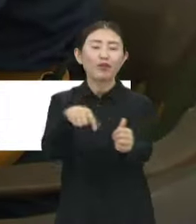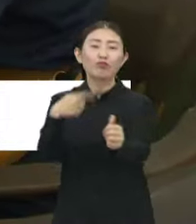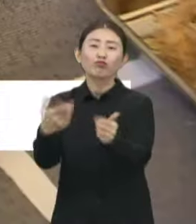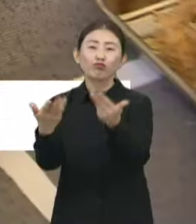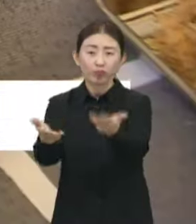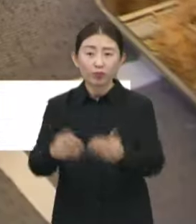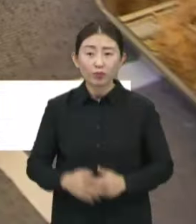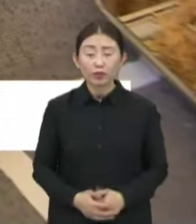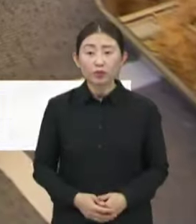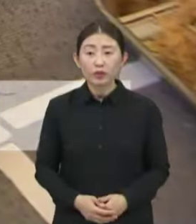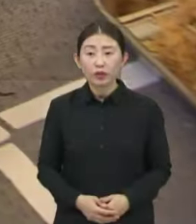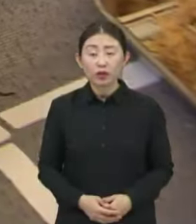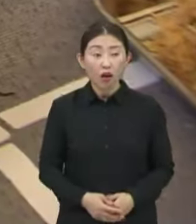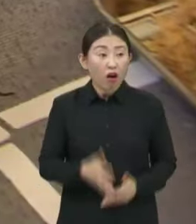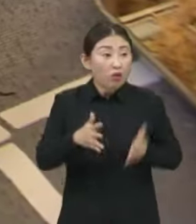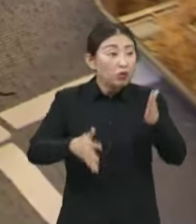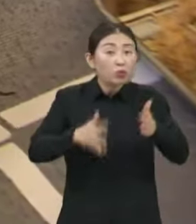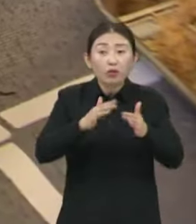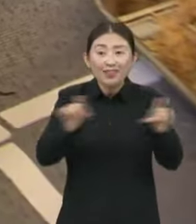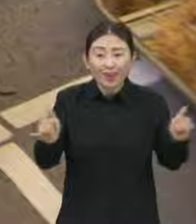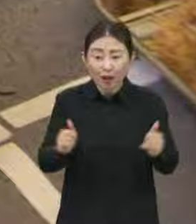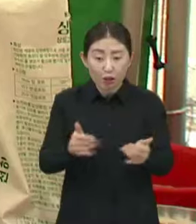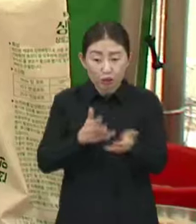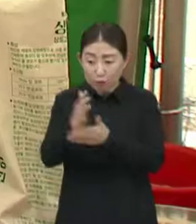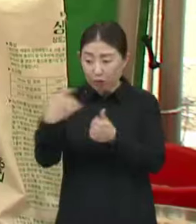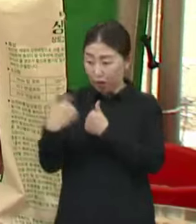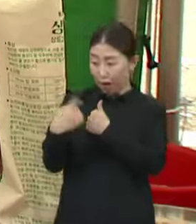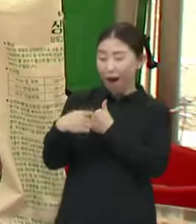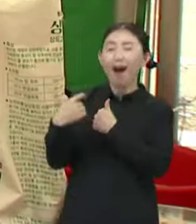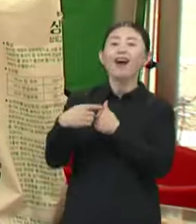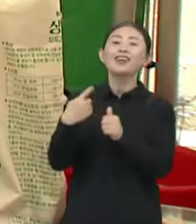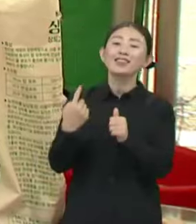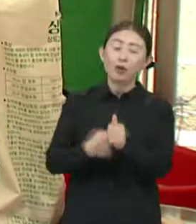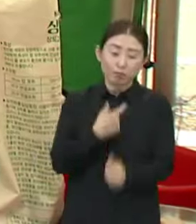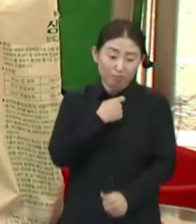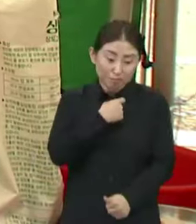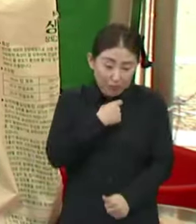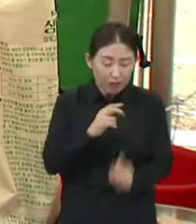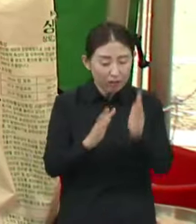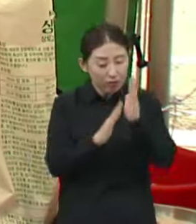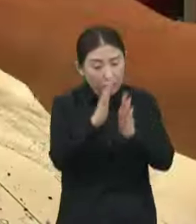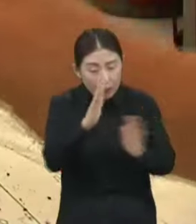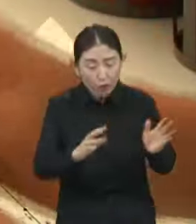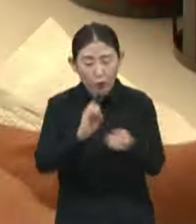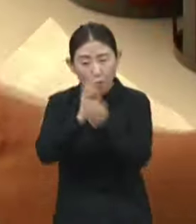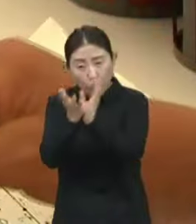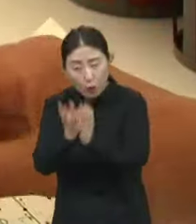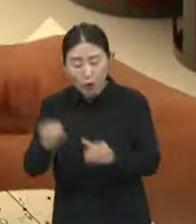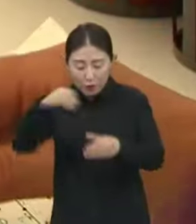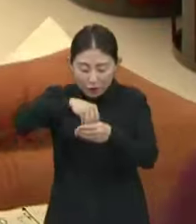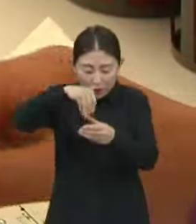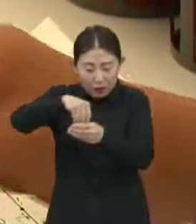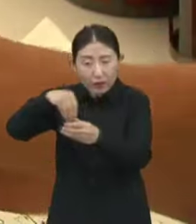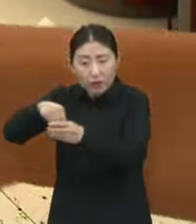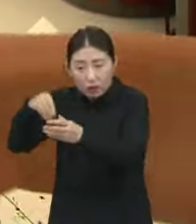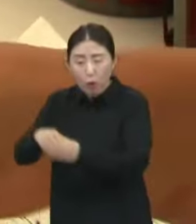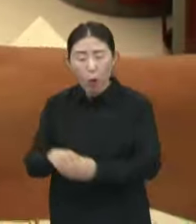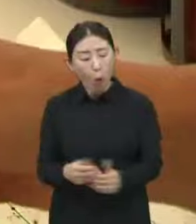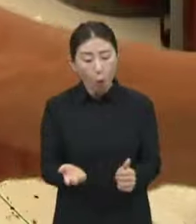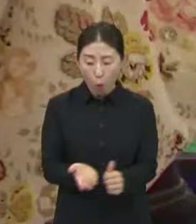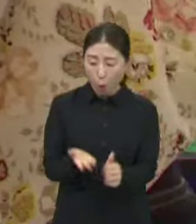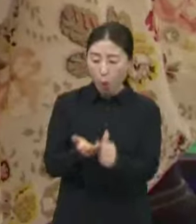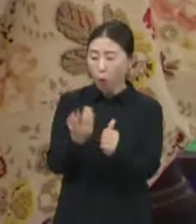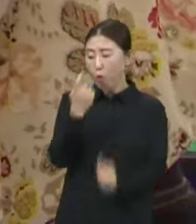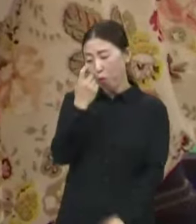알려줍니다. 농사 초보자들은 전문가들의 도움을 얻어 자신이 원하는 채소나 화초를 화분에 심어보고 재배